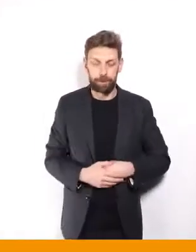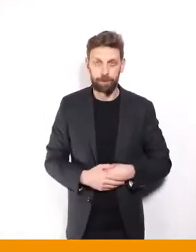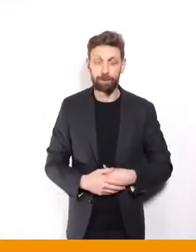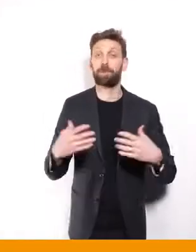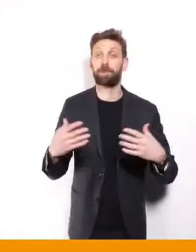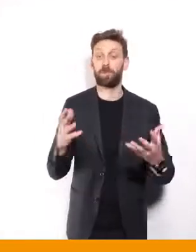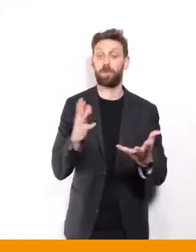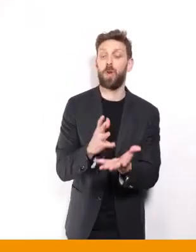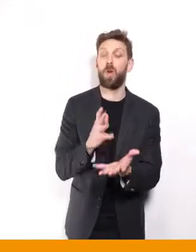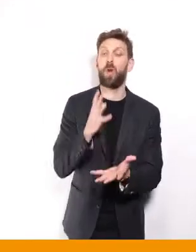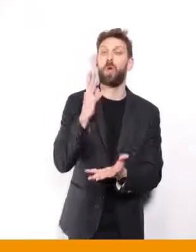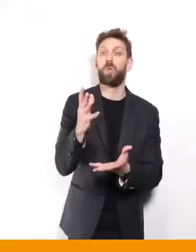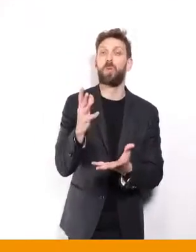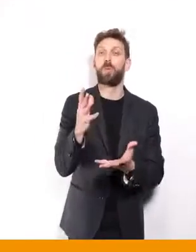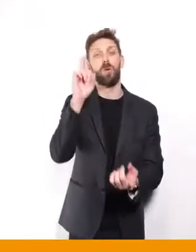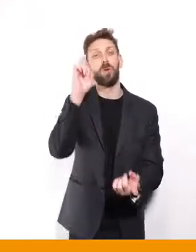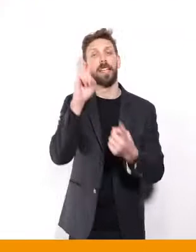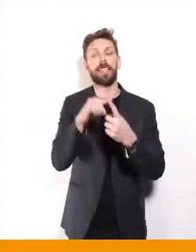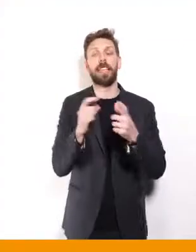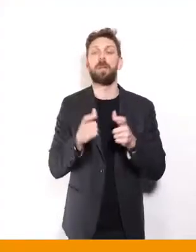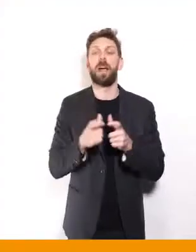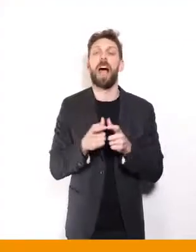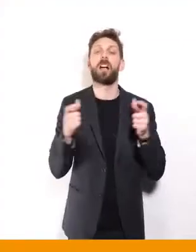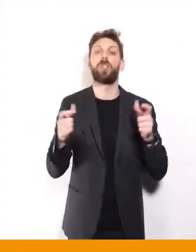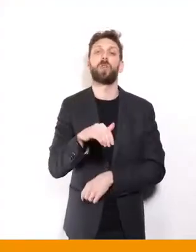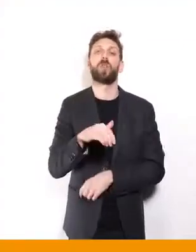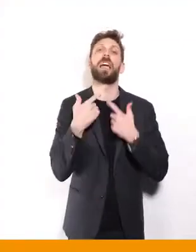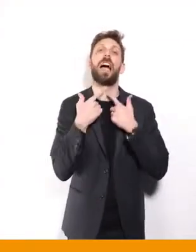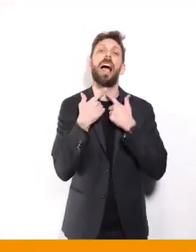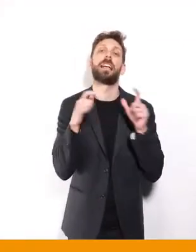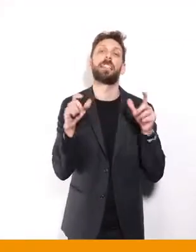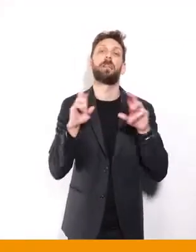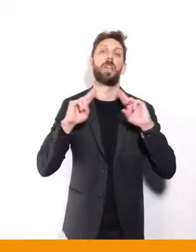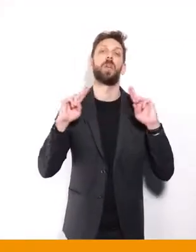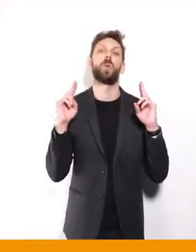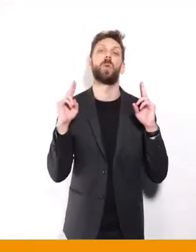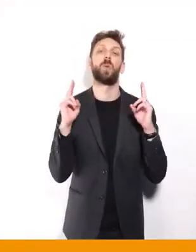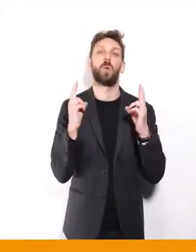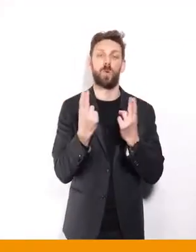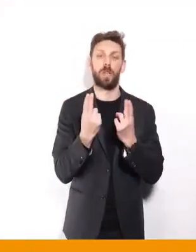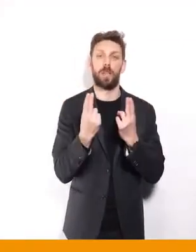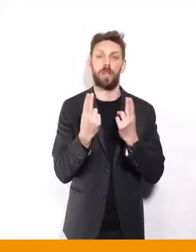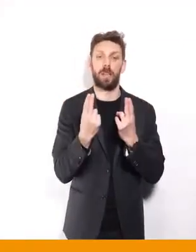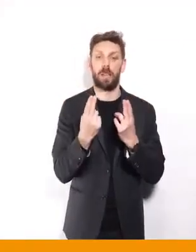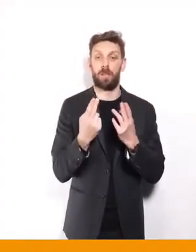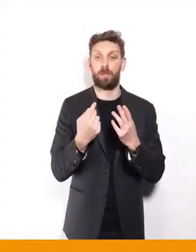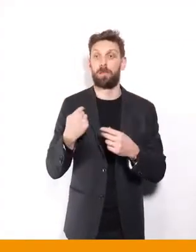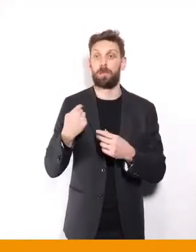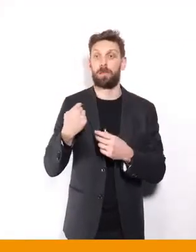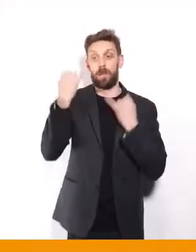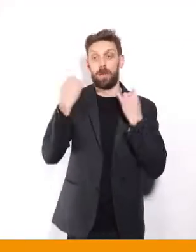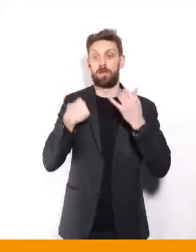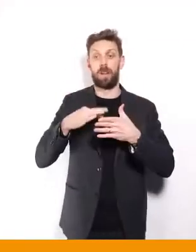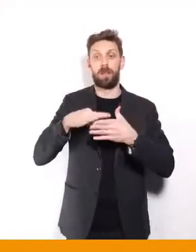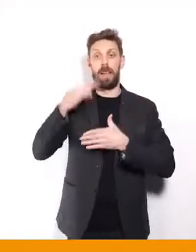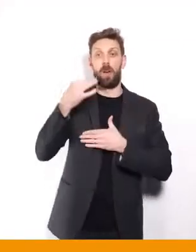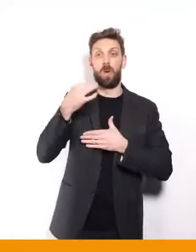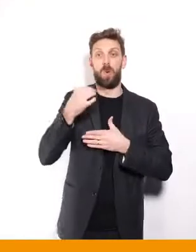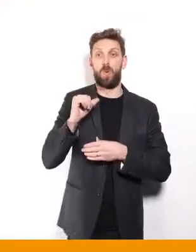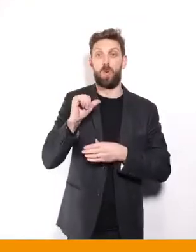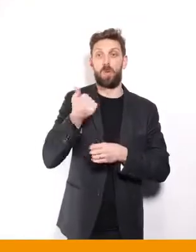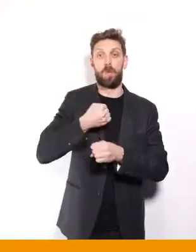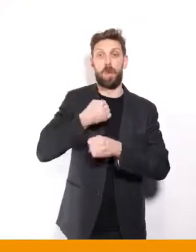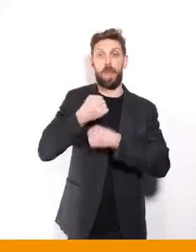d'agence de l'accessibilité universelle que nous voulons faire voter dès la première année, c'est vraiment pour